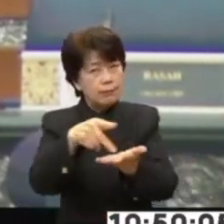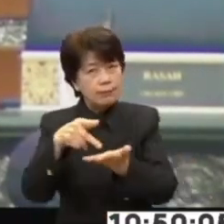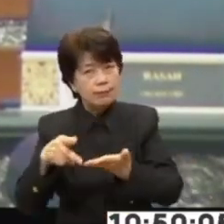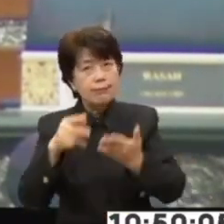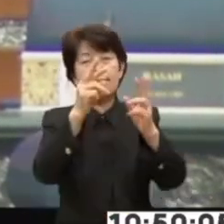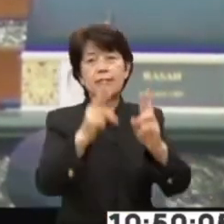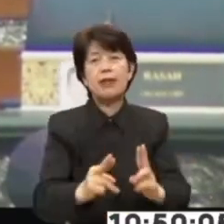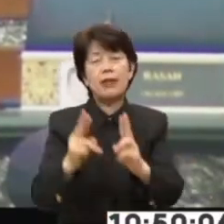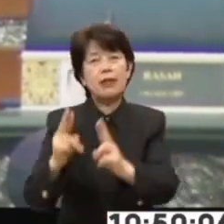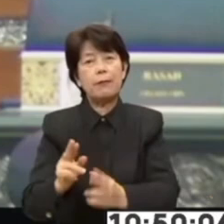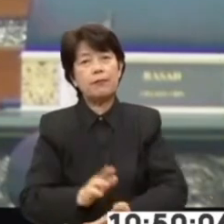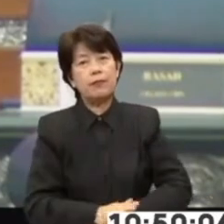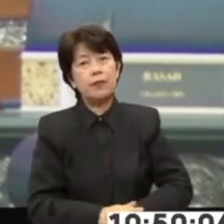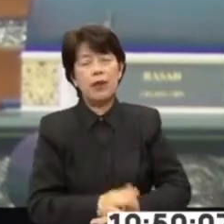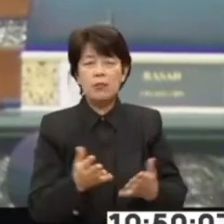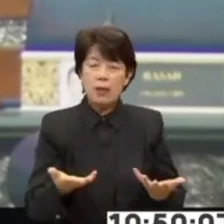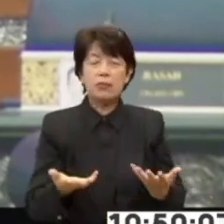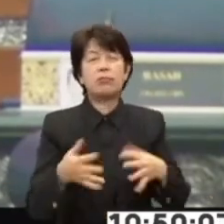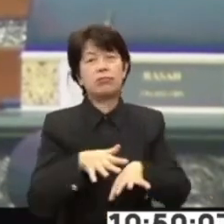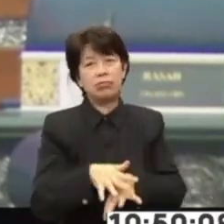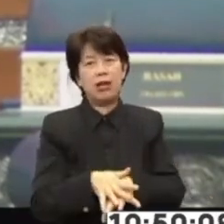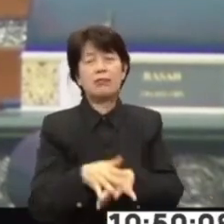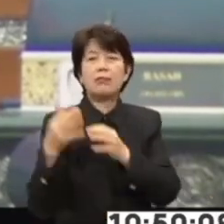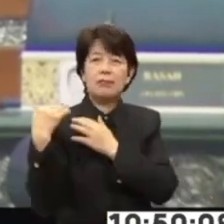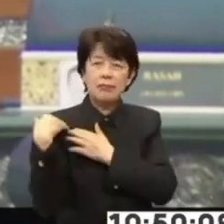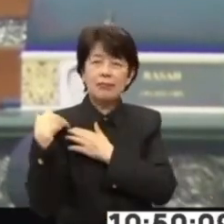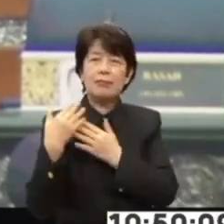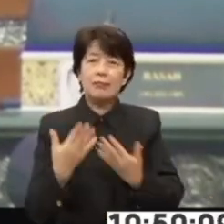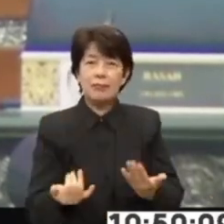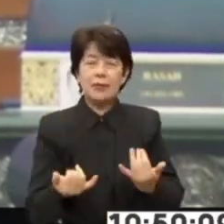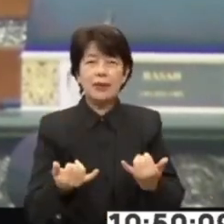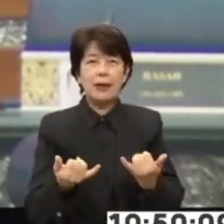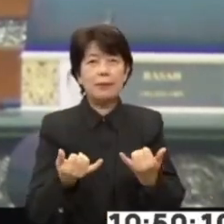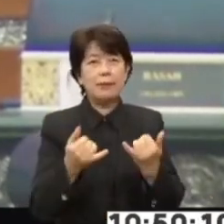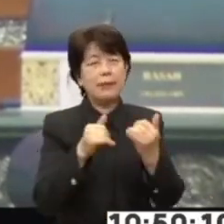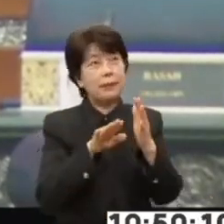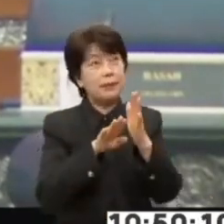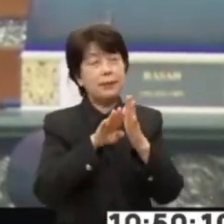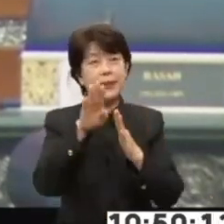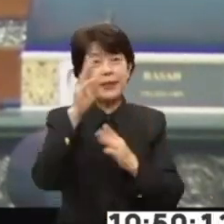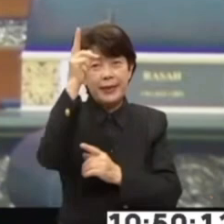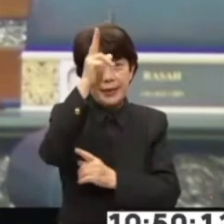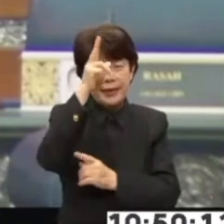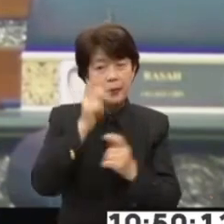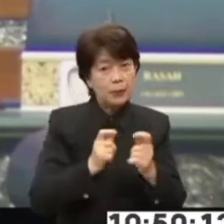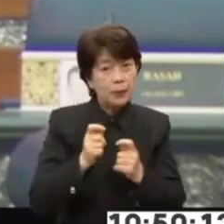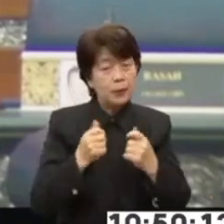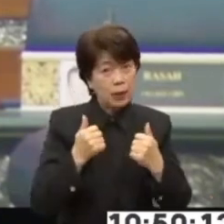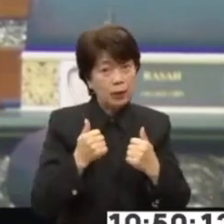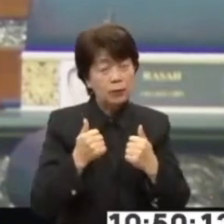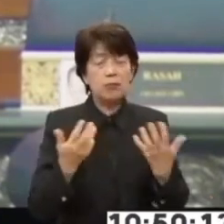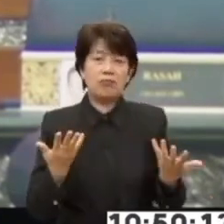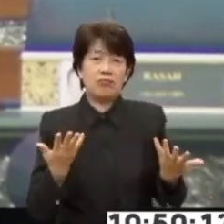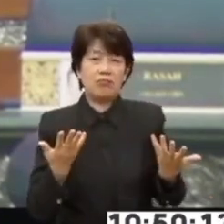juga mengakkan overlapping of duties dan demi meningkatkan good governance dengan izin terima